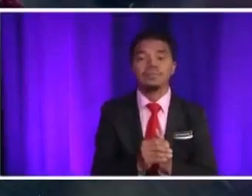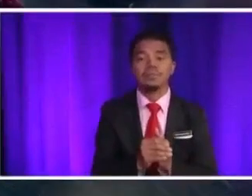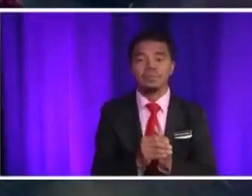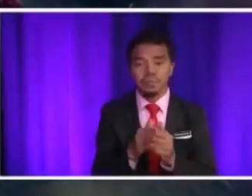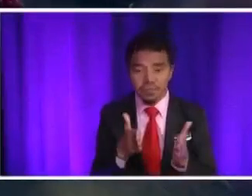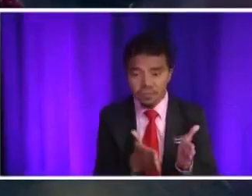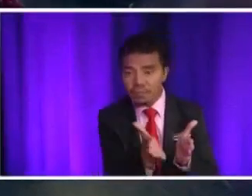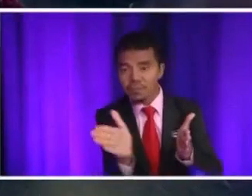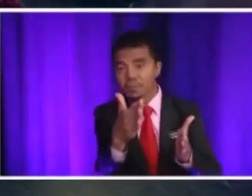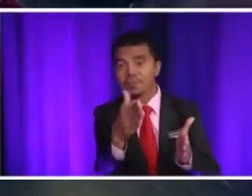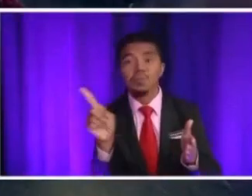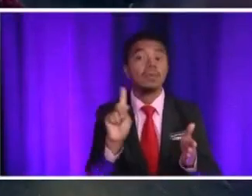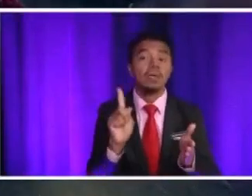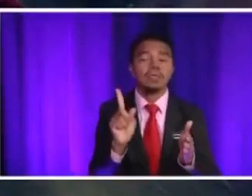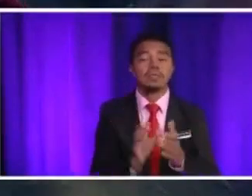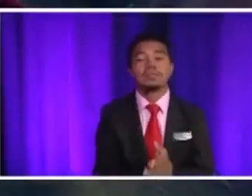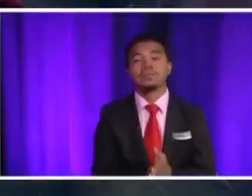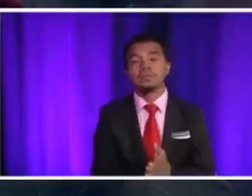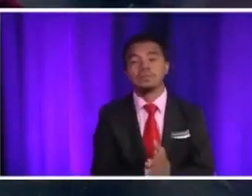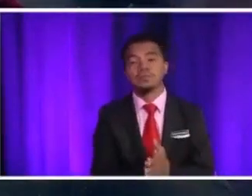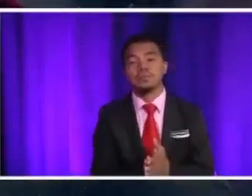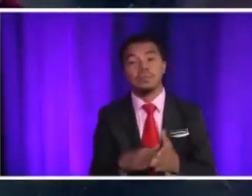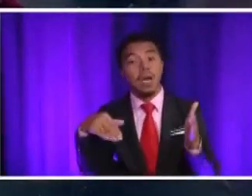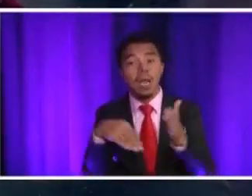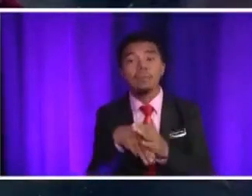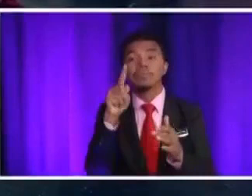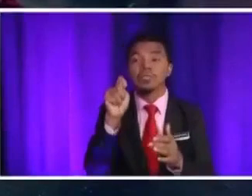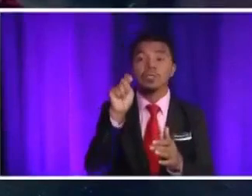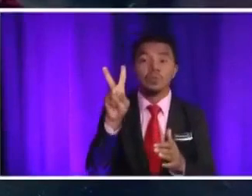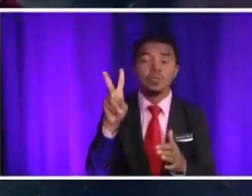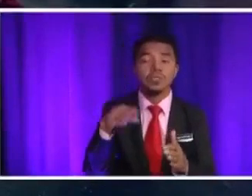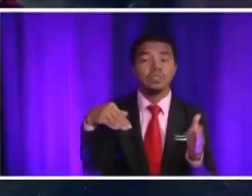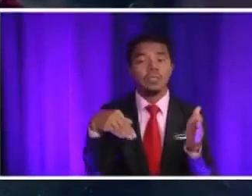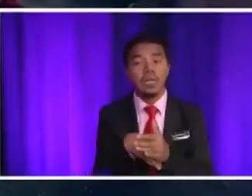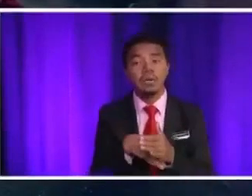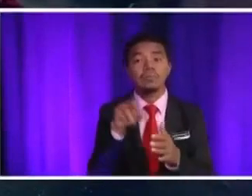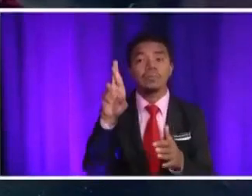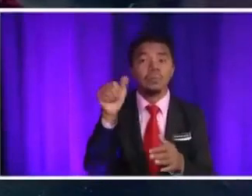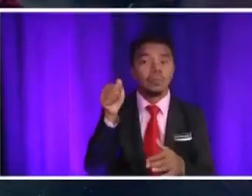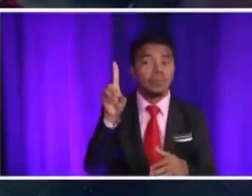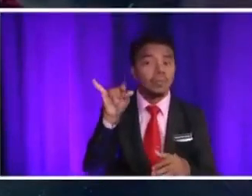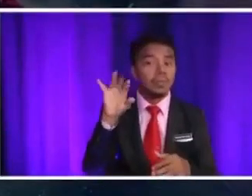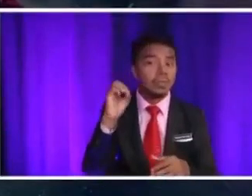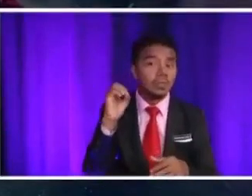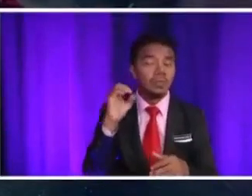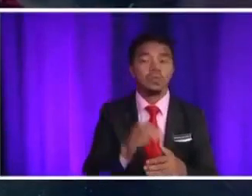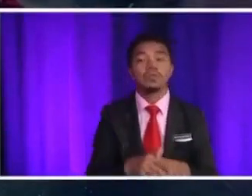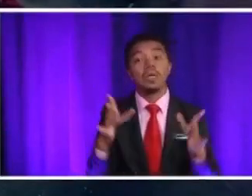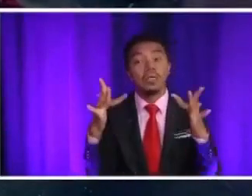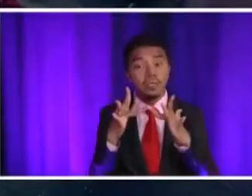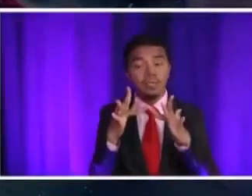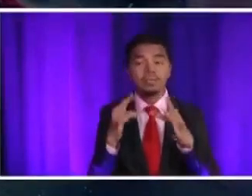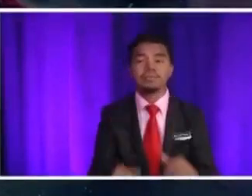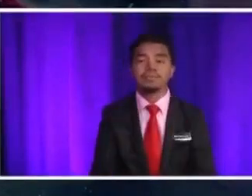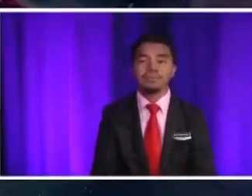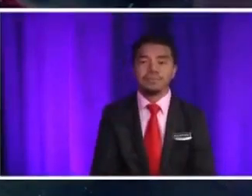saluran itu kena banyak. Di televisyen, di radio dan tadilah saya kata tadi, itu dari segi promosi. Kemudian